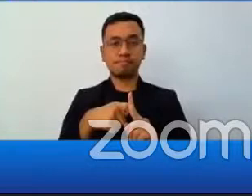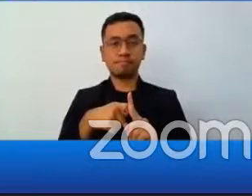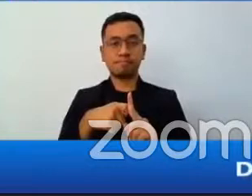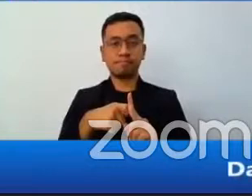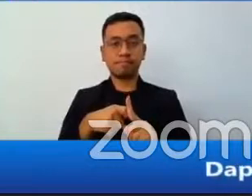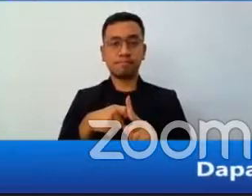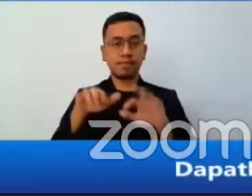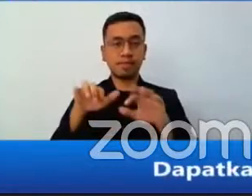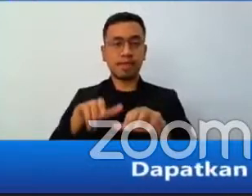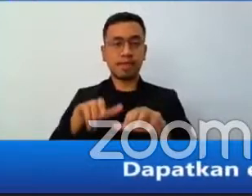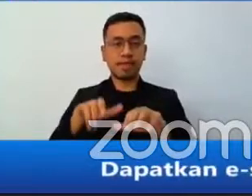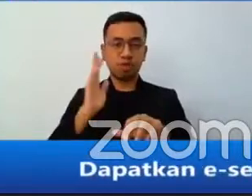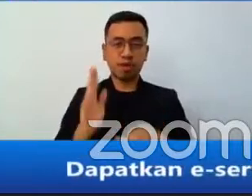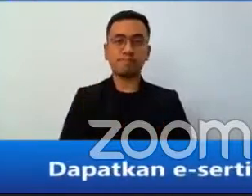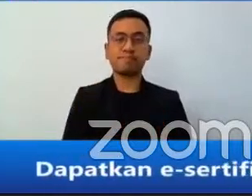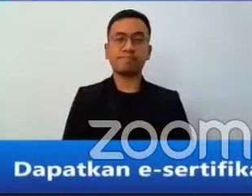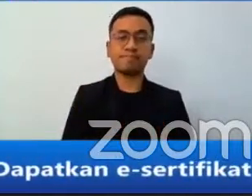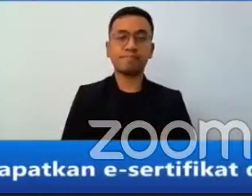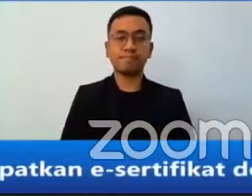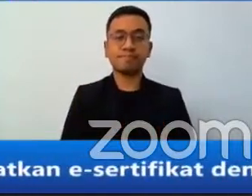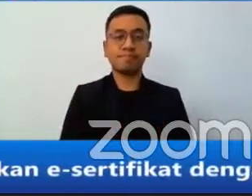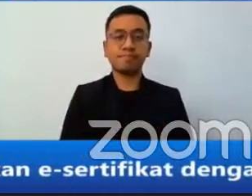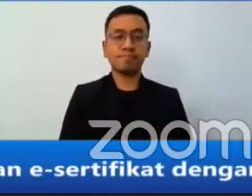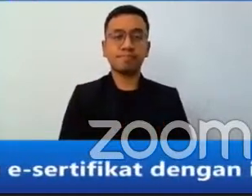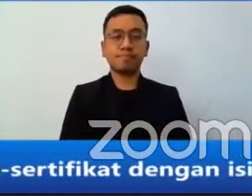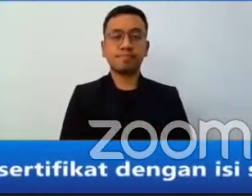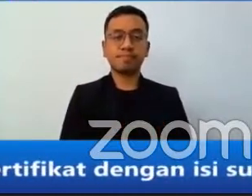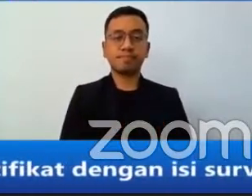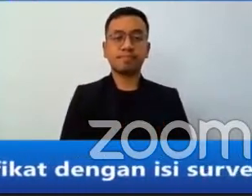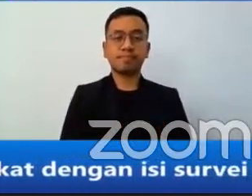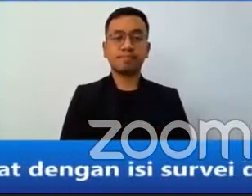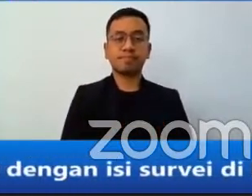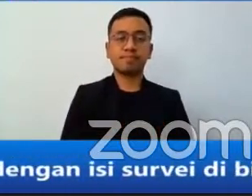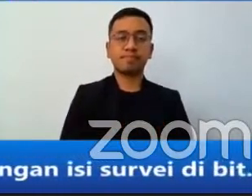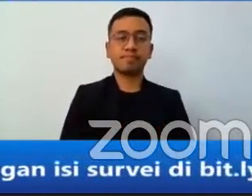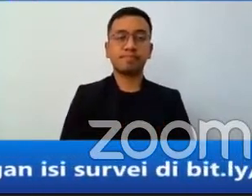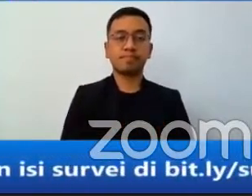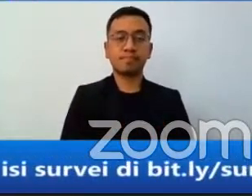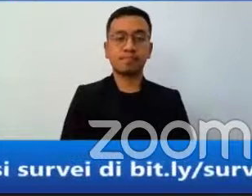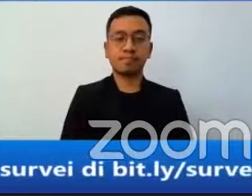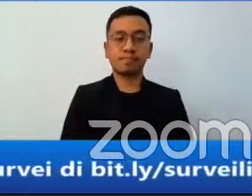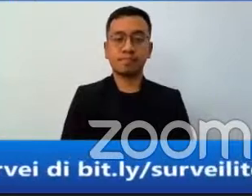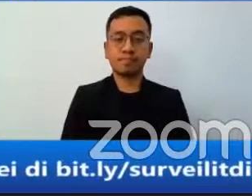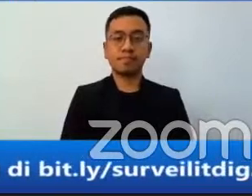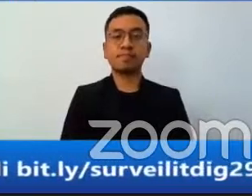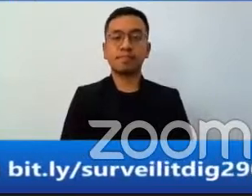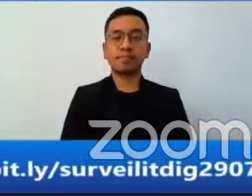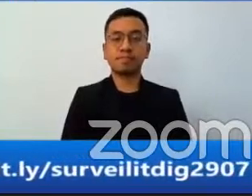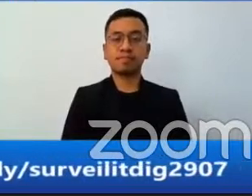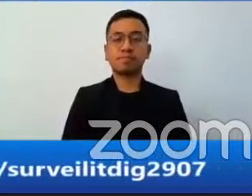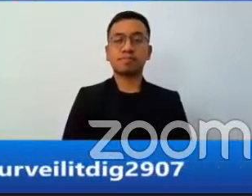di chat Zoom. Dan Bapak Ibu nih, saya sebutkan juga di